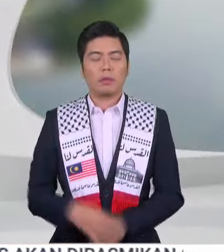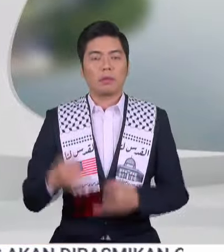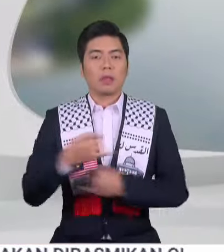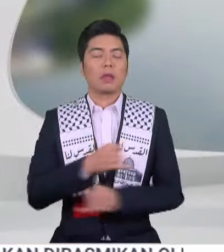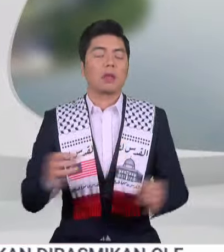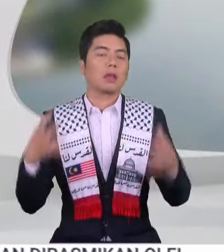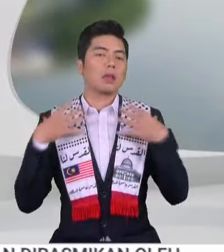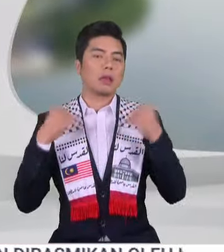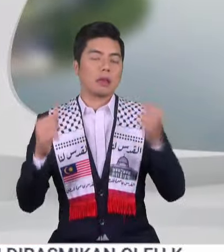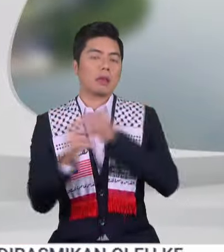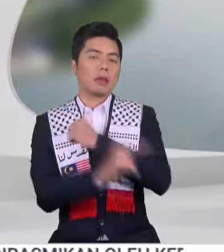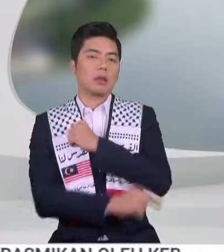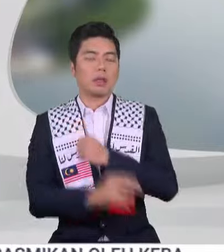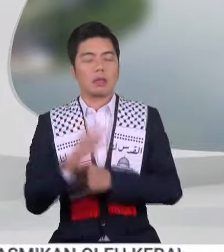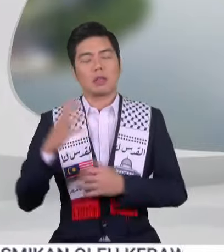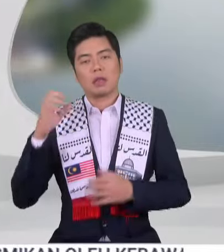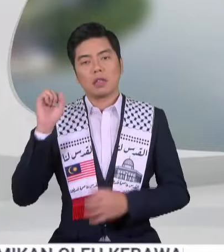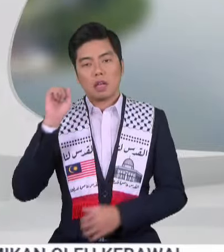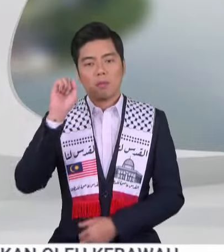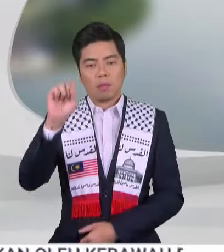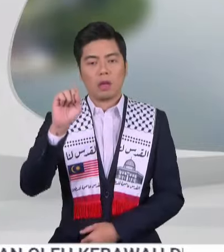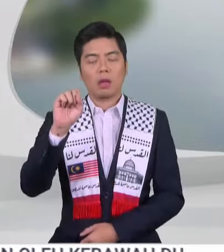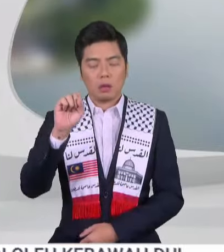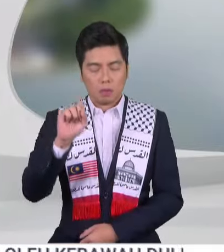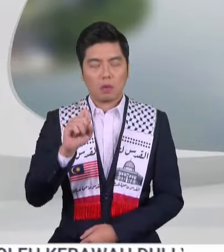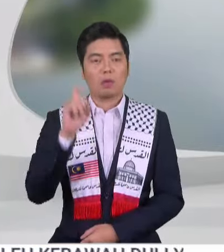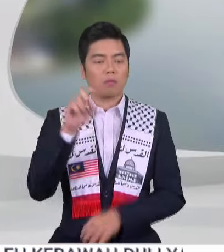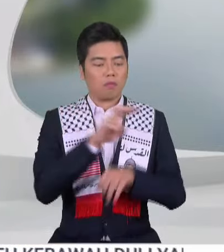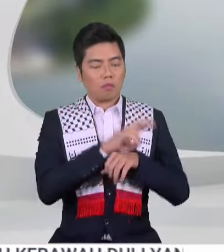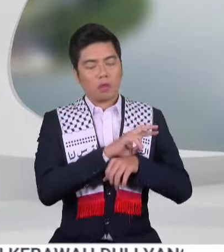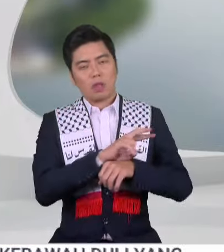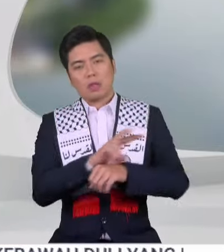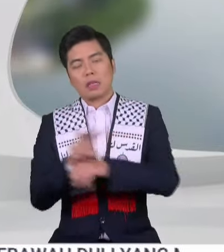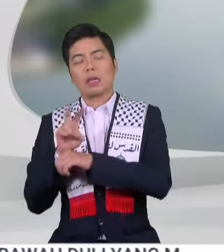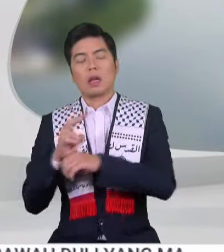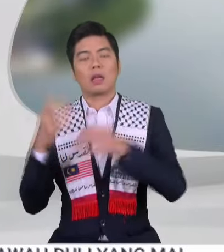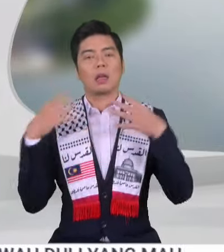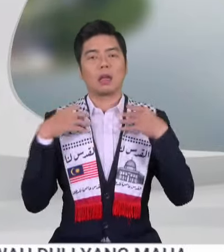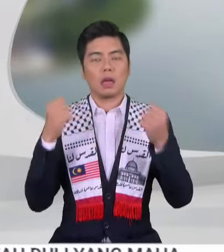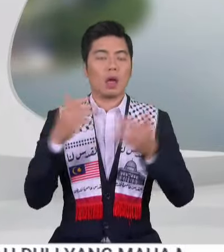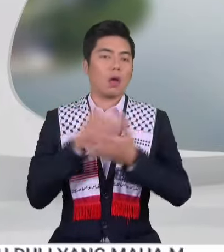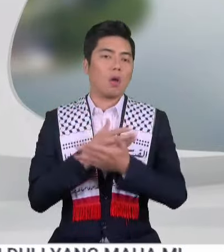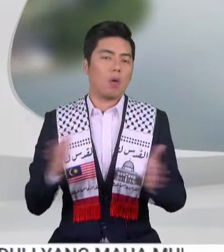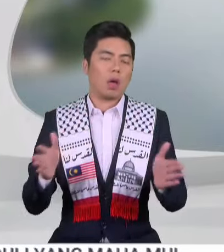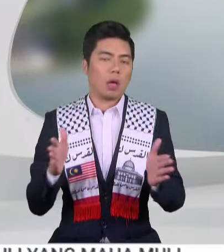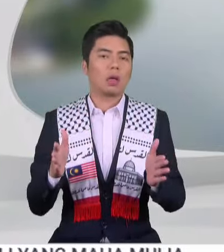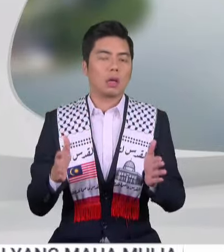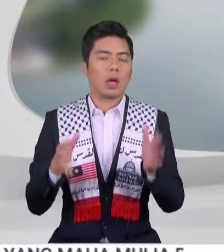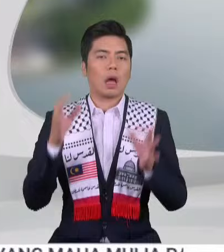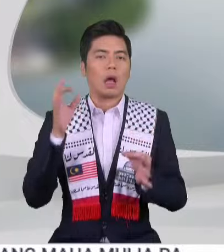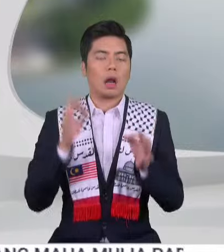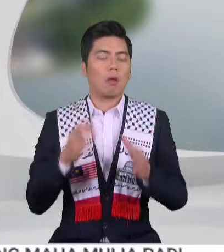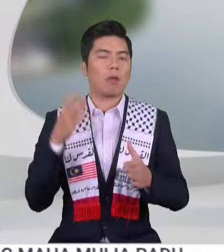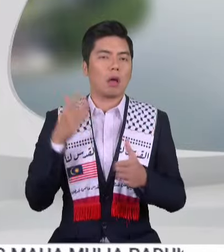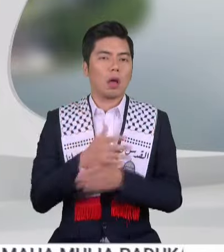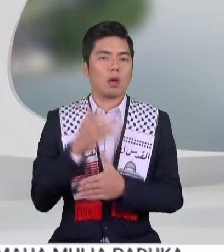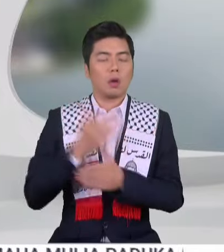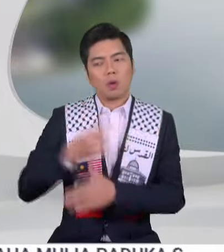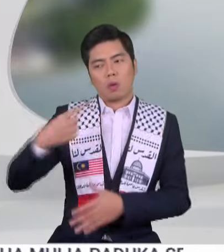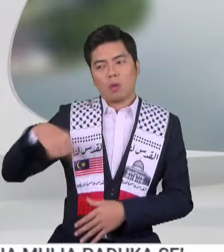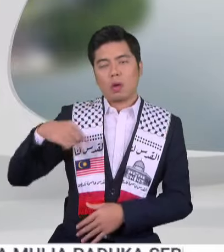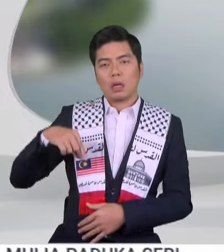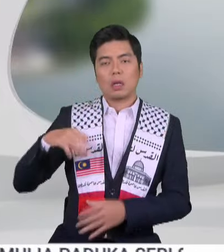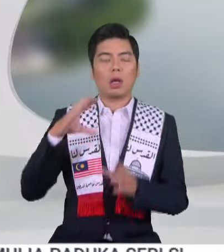Jabatan Kesihatan Negeri Sabah akan meneruskan pemantauan kesihatan awam sekiranya berlaku gangguan kualiti udara di